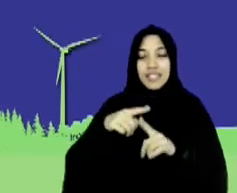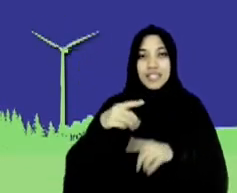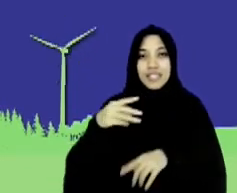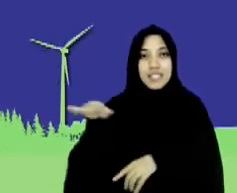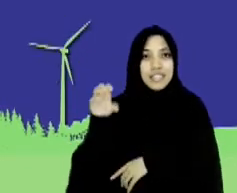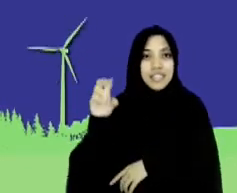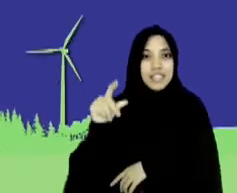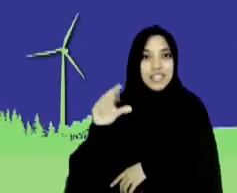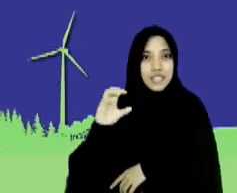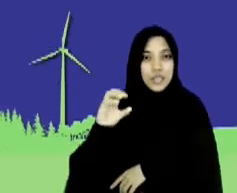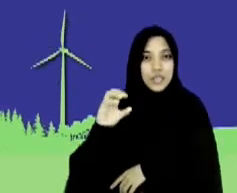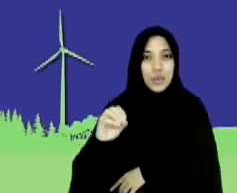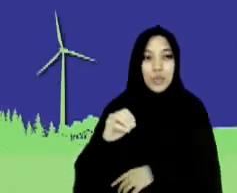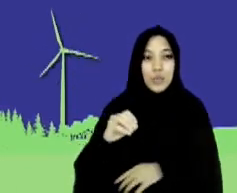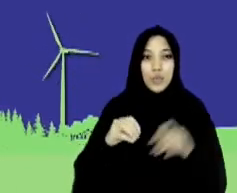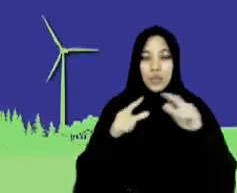seperti itu